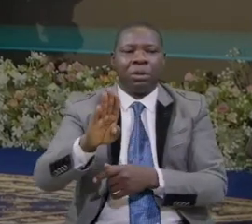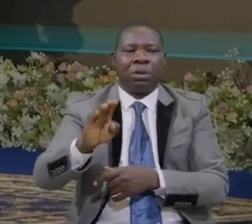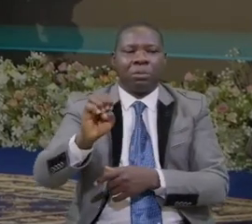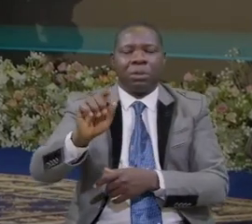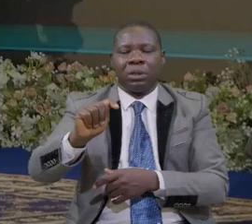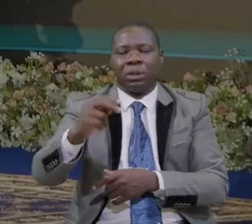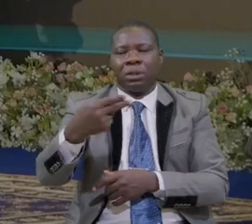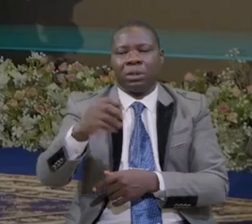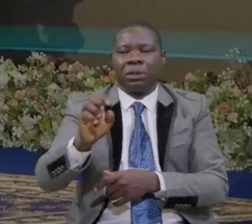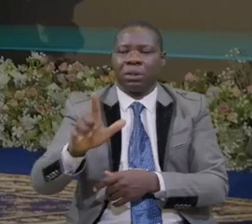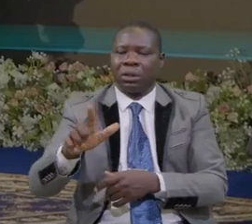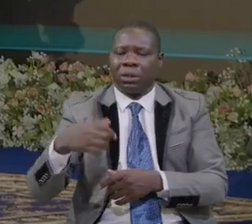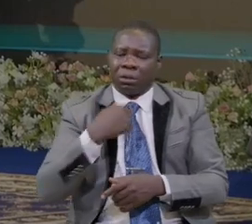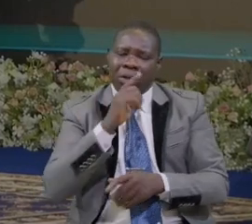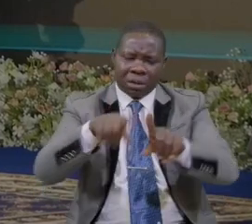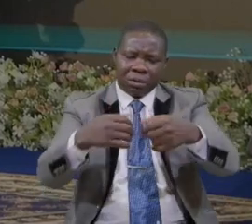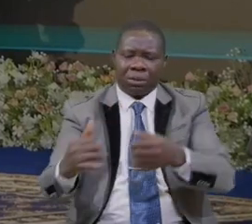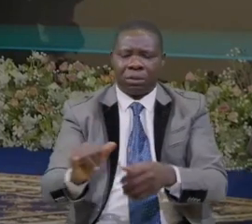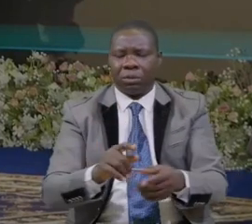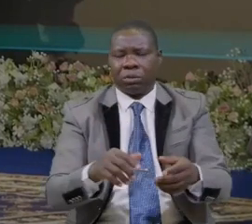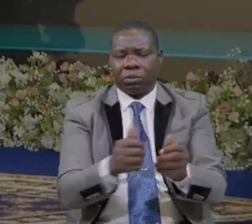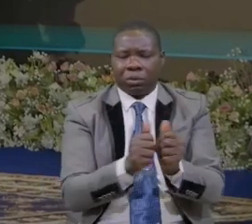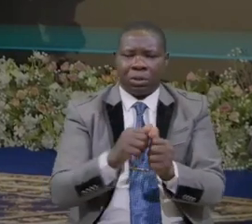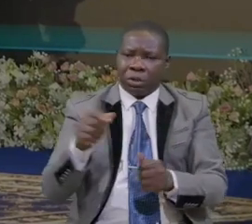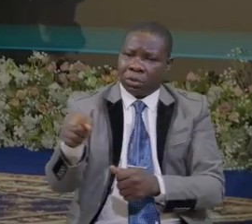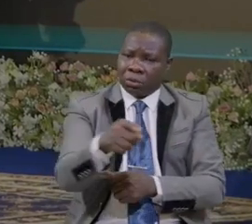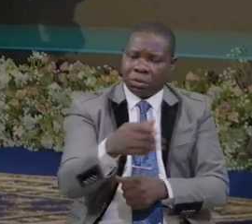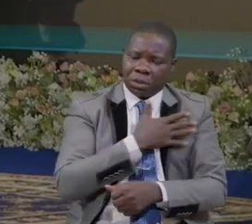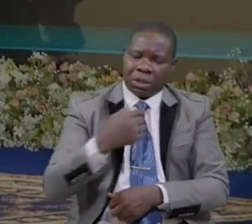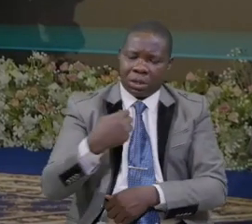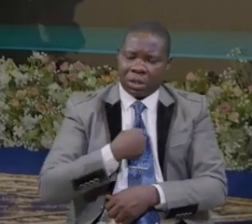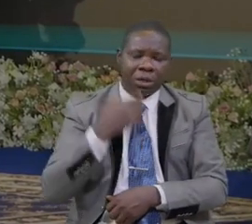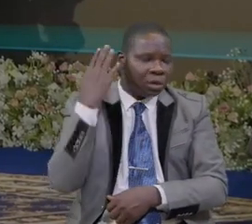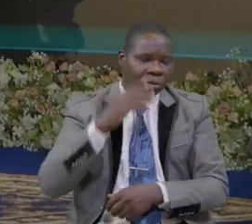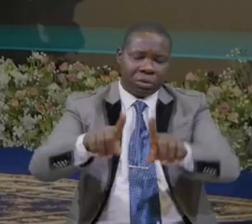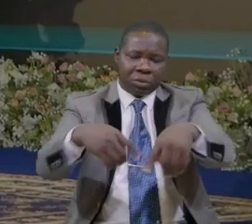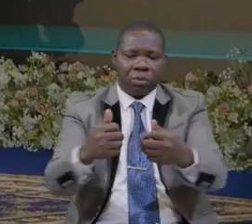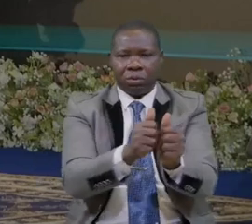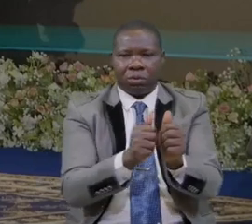Nous irons ensemble. Toi et moi, nous irons ensemble.